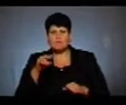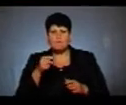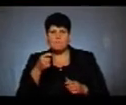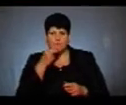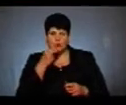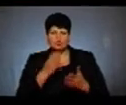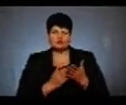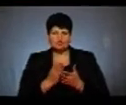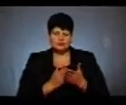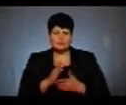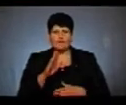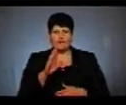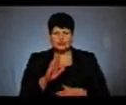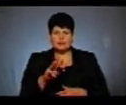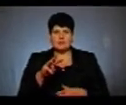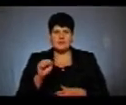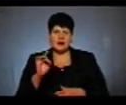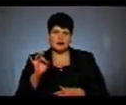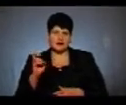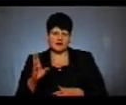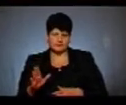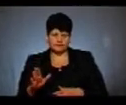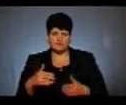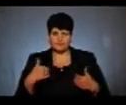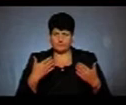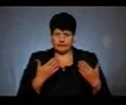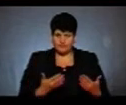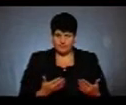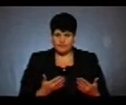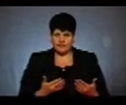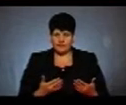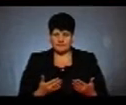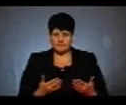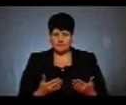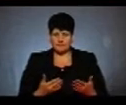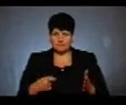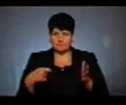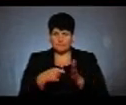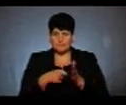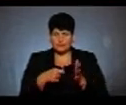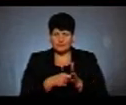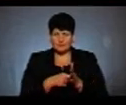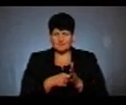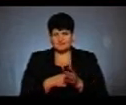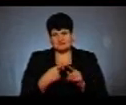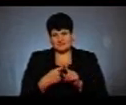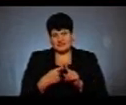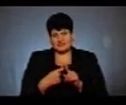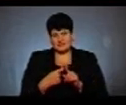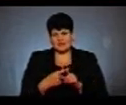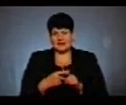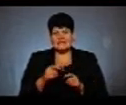області Володимир Марків. Вітаю вас. Добрий вечір. Приманки розміром із сірникову коробку розкидали